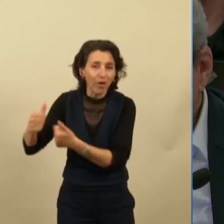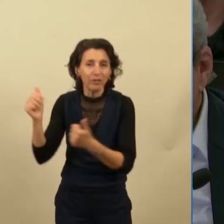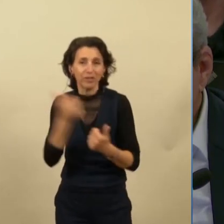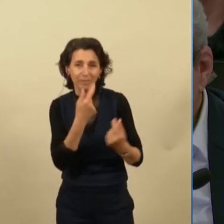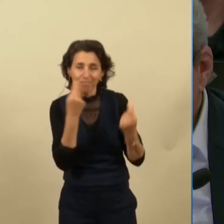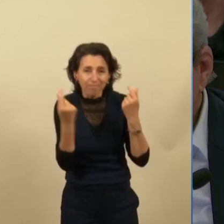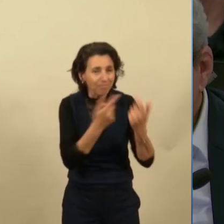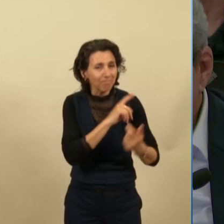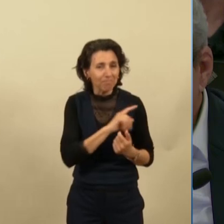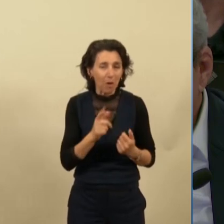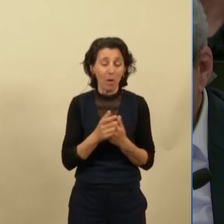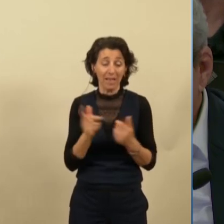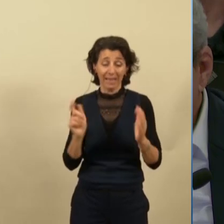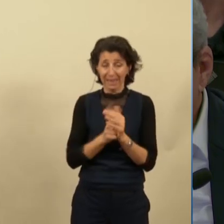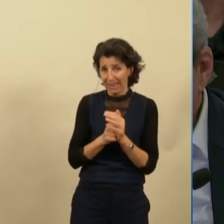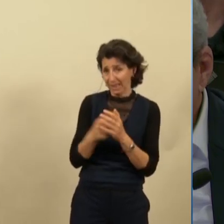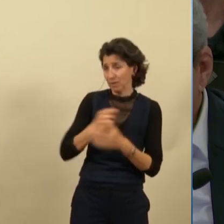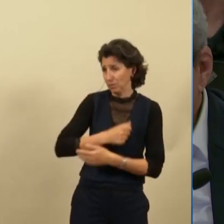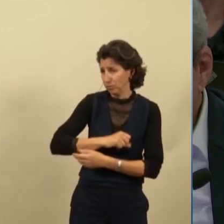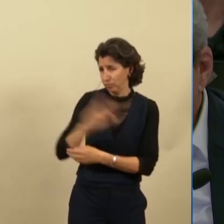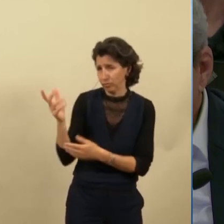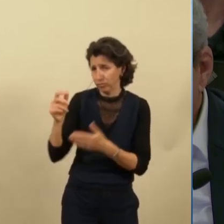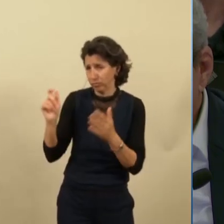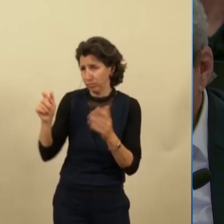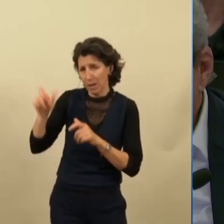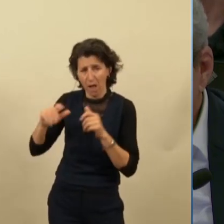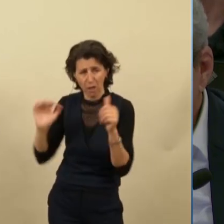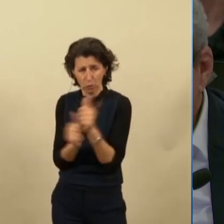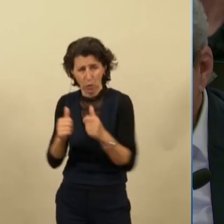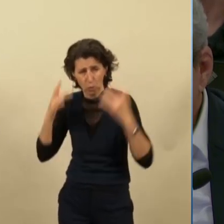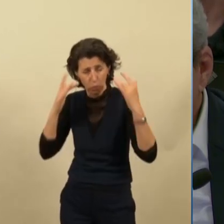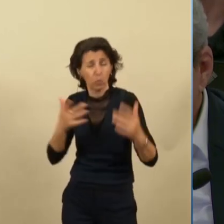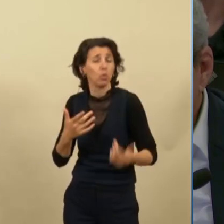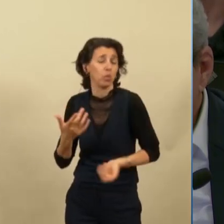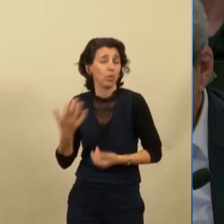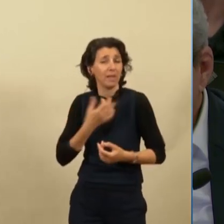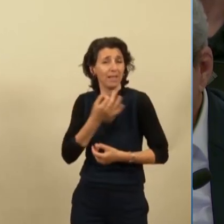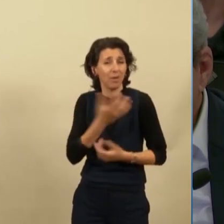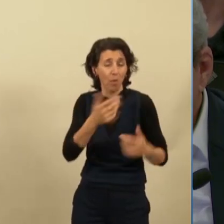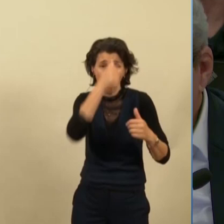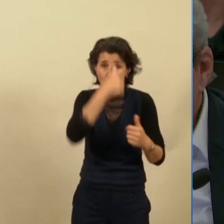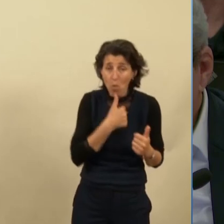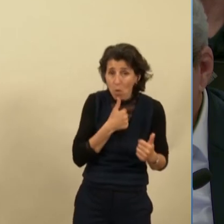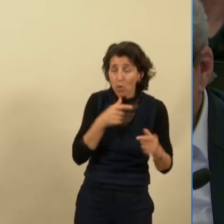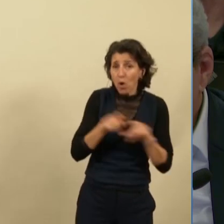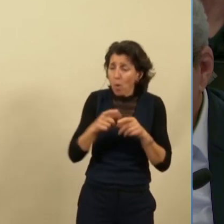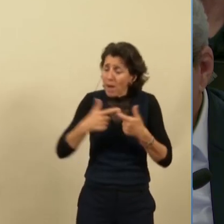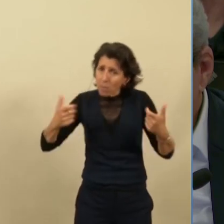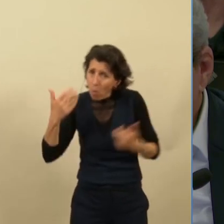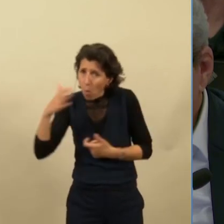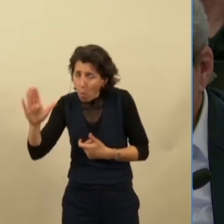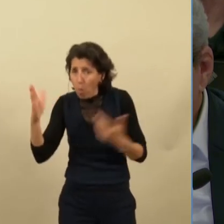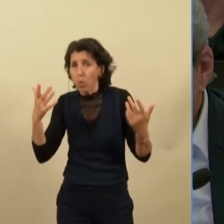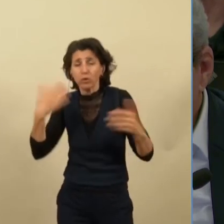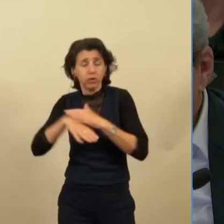6 septembre 2022 l'adjointe à la culture expliquait en effet que le musée comme d'autres équipements culturels de la Ville de Grenoble